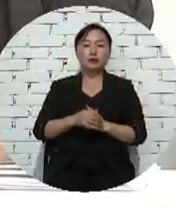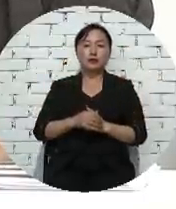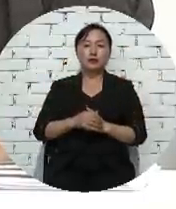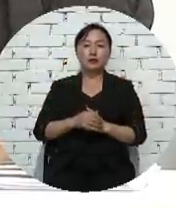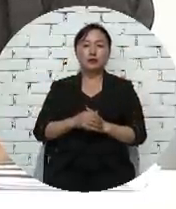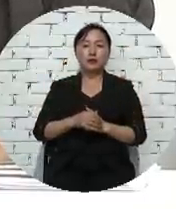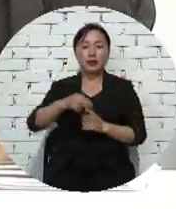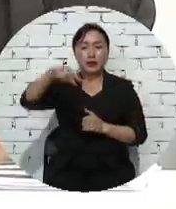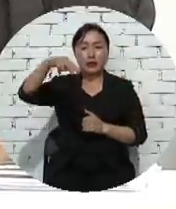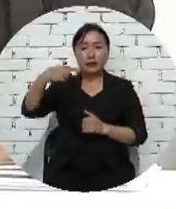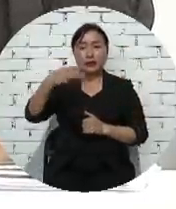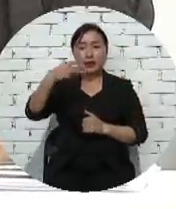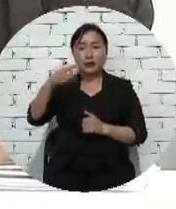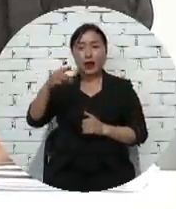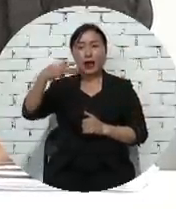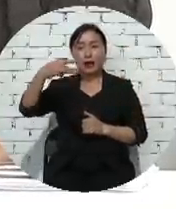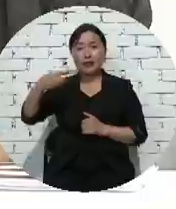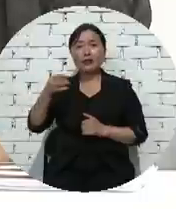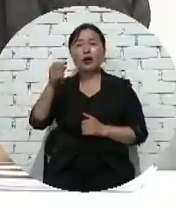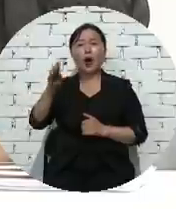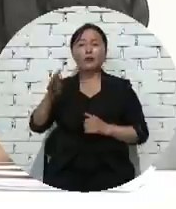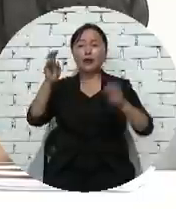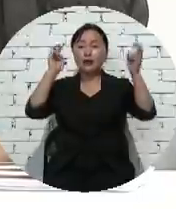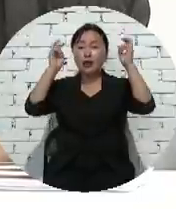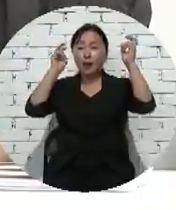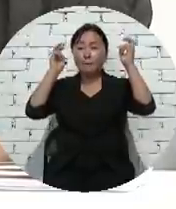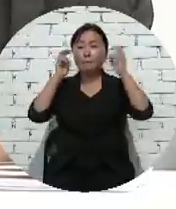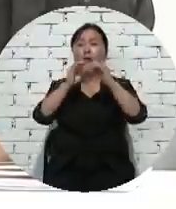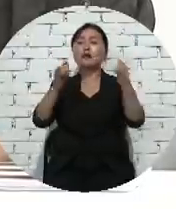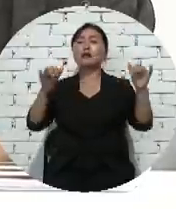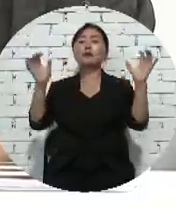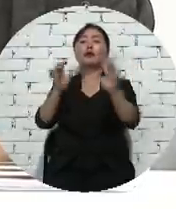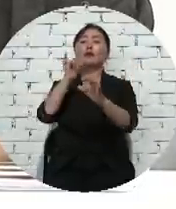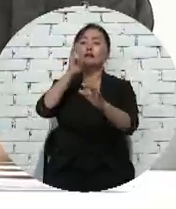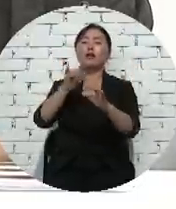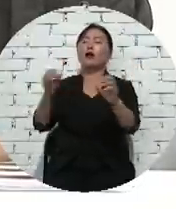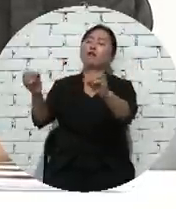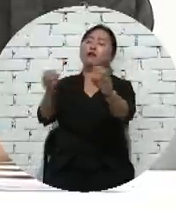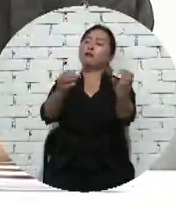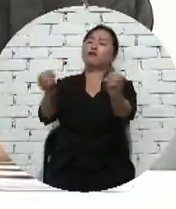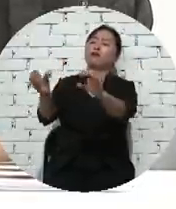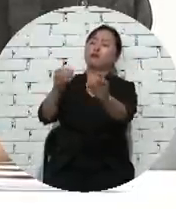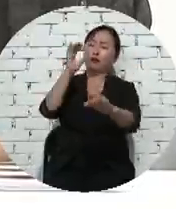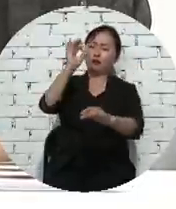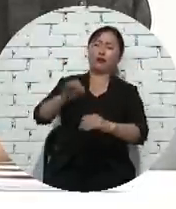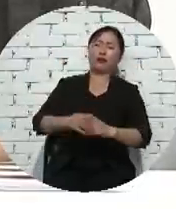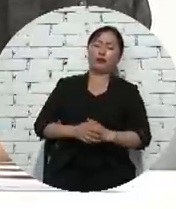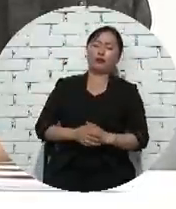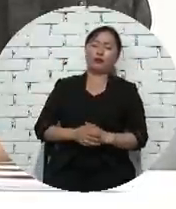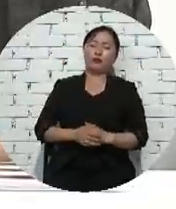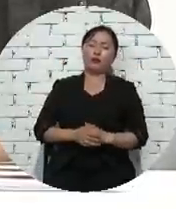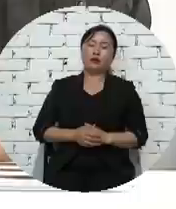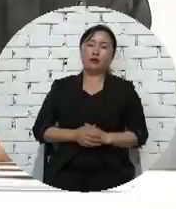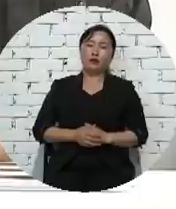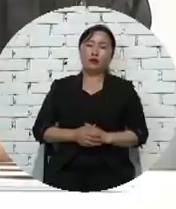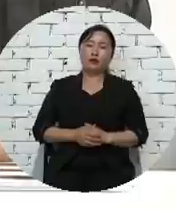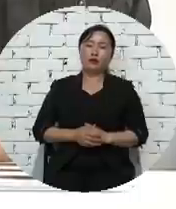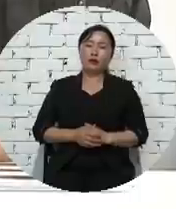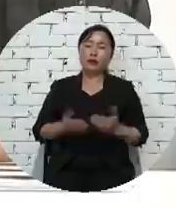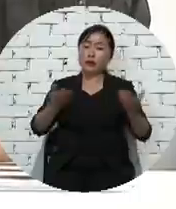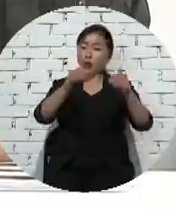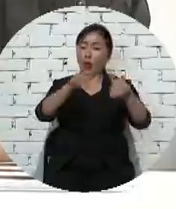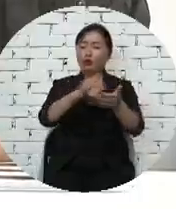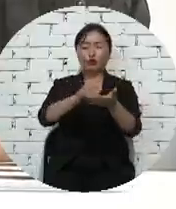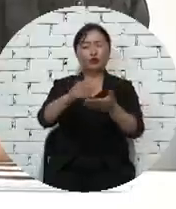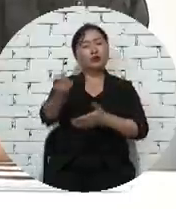그 스타트업 그 기업인들 모임에 나갔더니 그 얘기를 하시더라고요. 자기네는 직원 수도